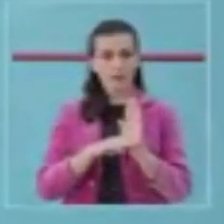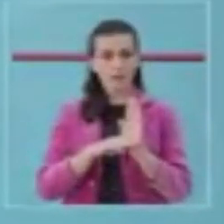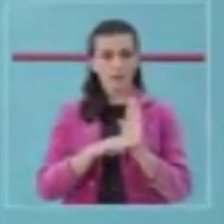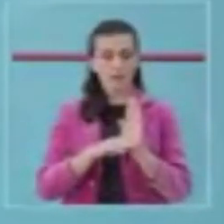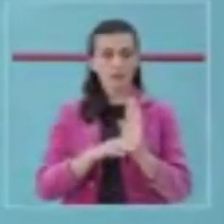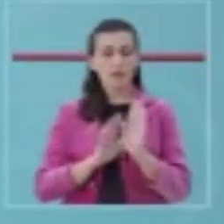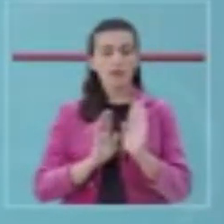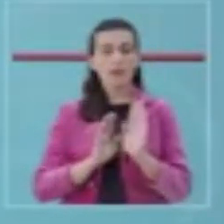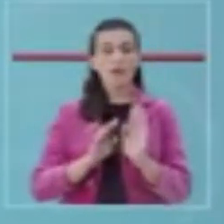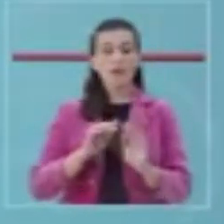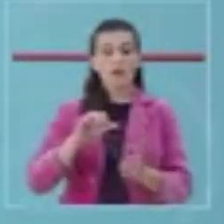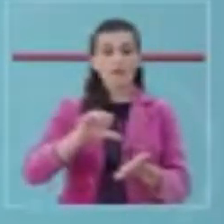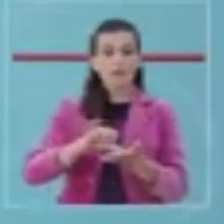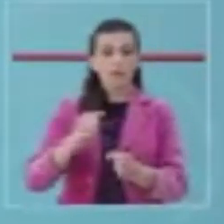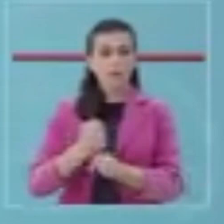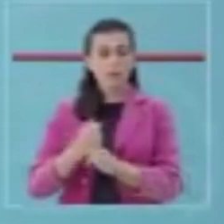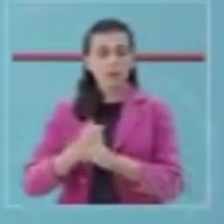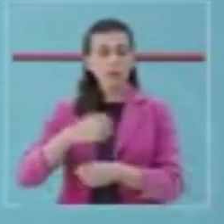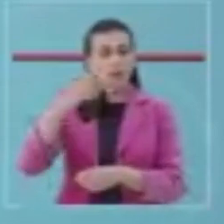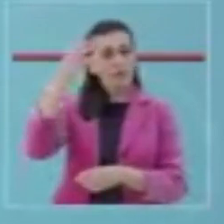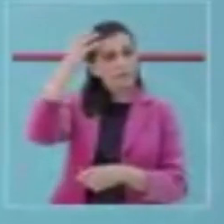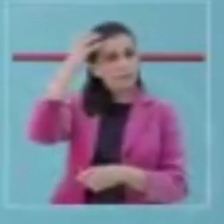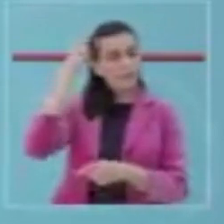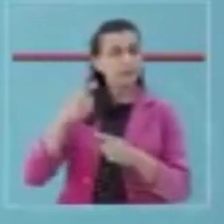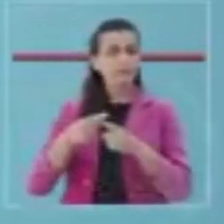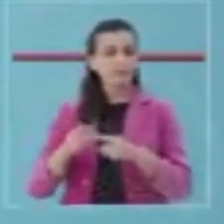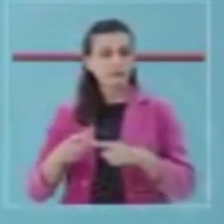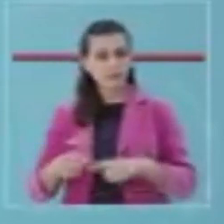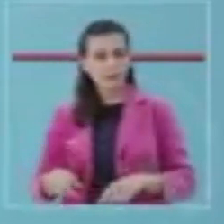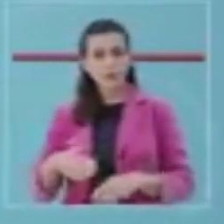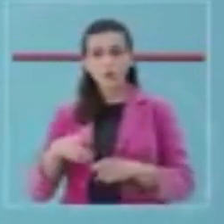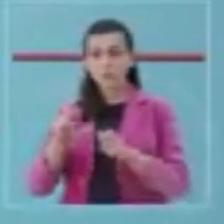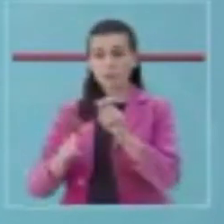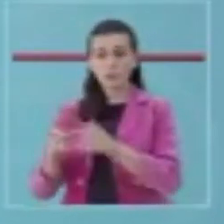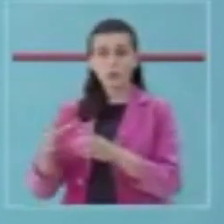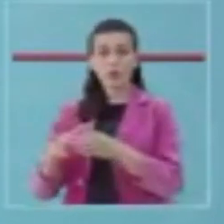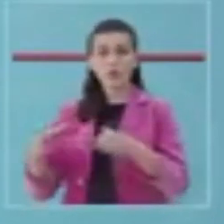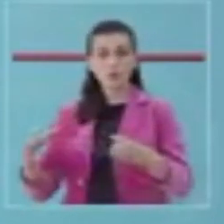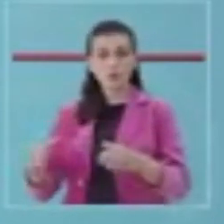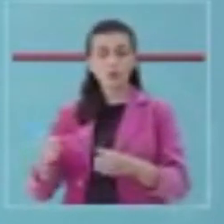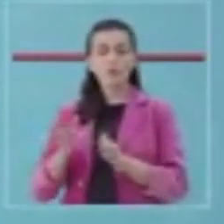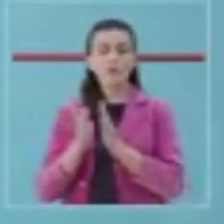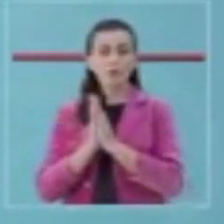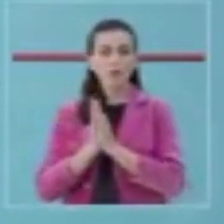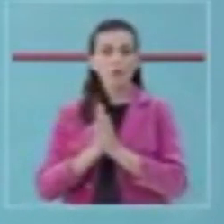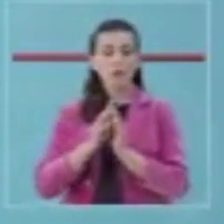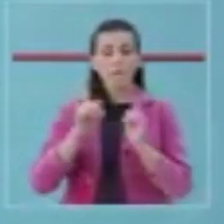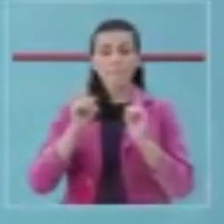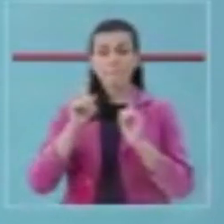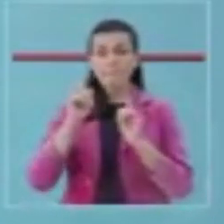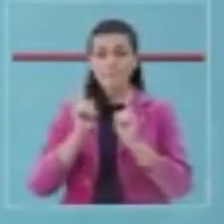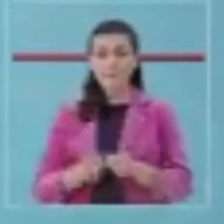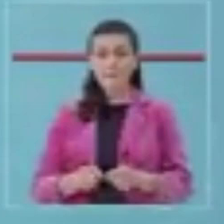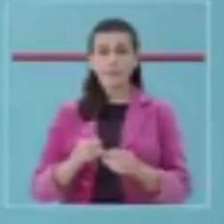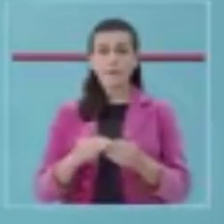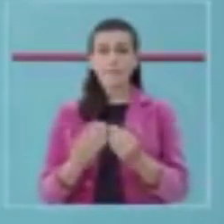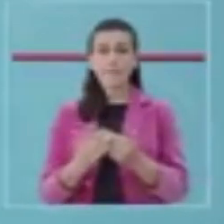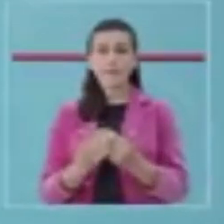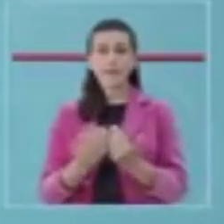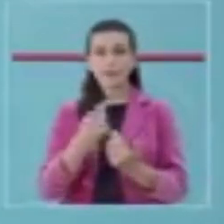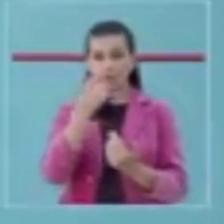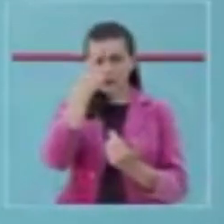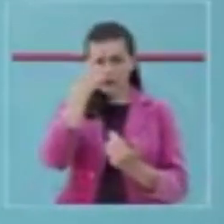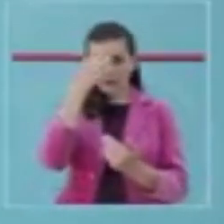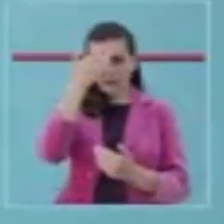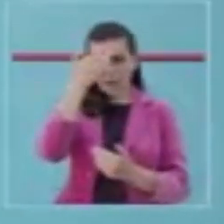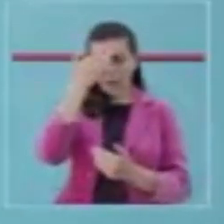sigurisë. Ndërmarrjeve, institucioneve, subjekteve me shumë punonjës, kryeni çdo ditë vlerësimin e temperaturës e cila duhet të jetë